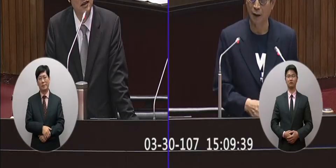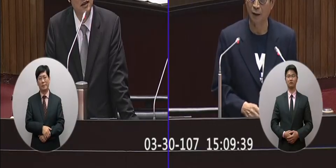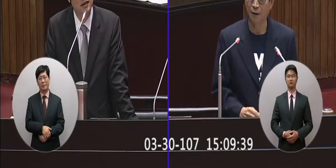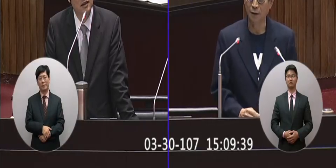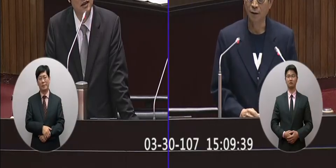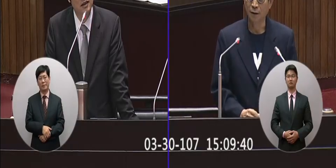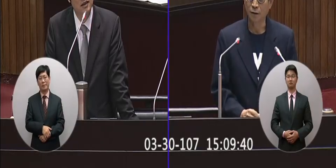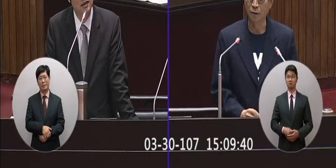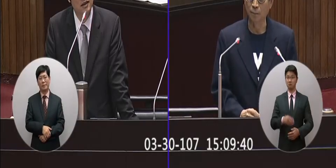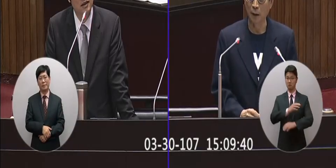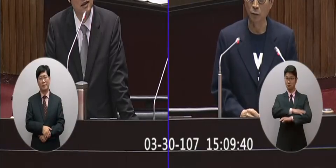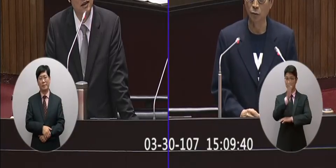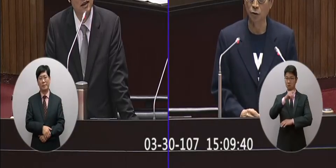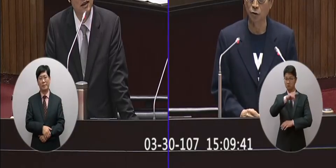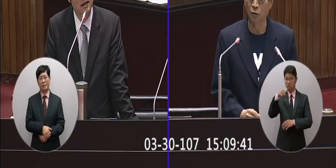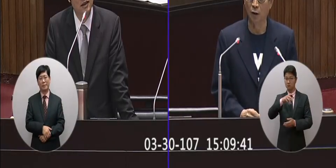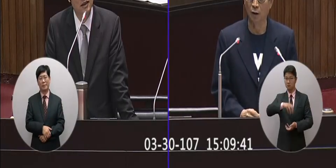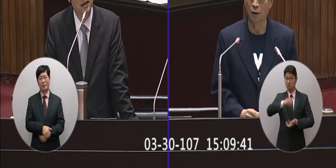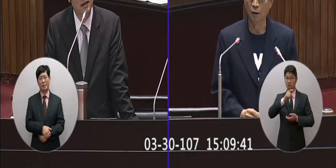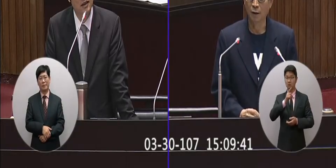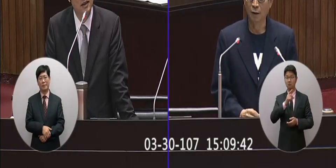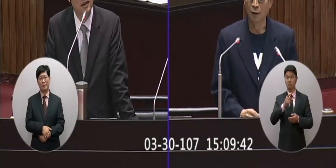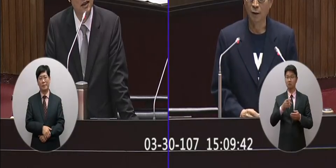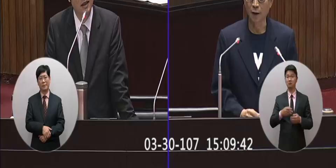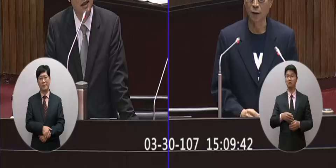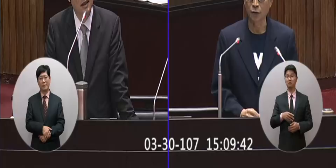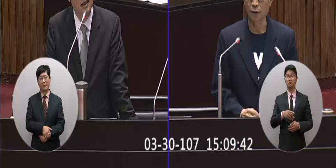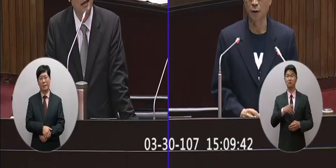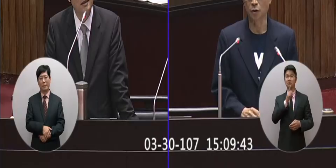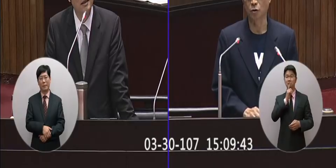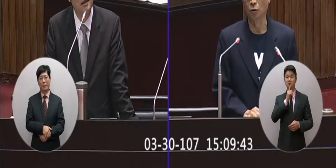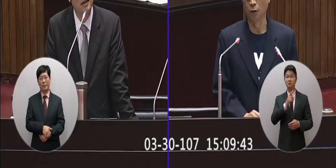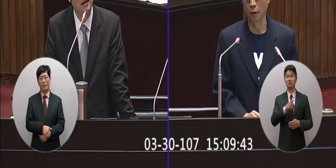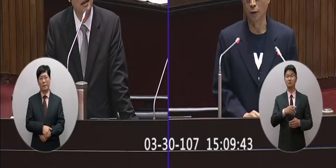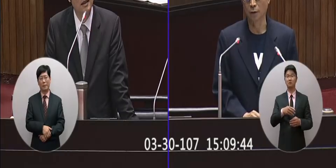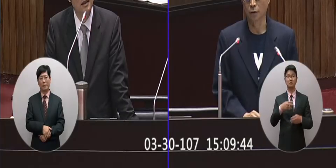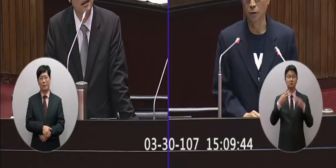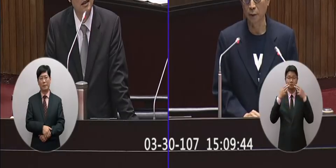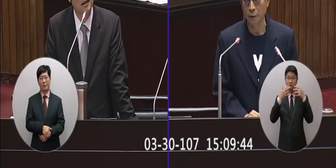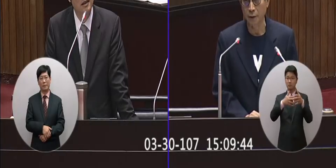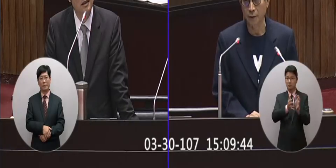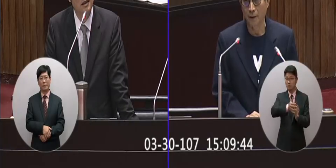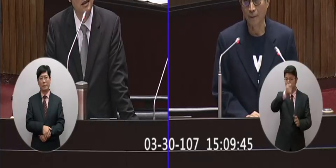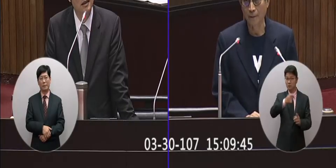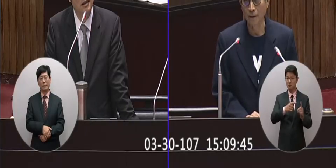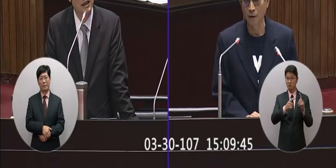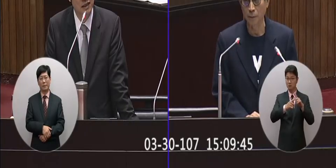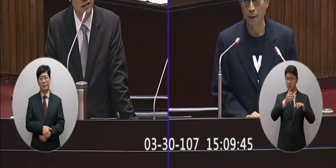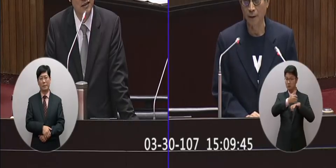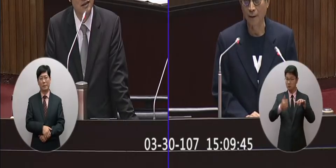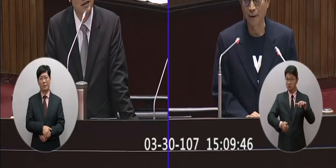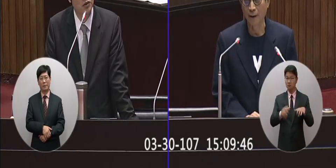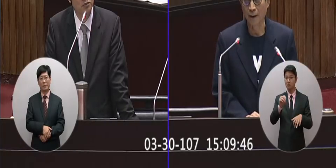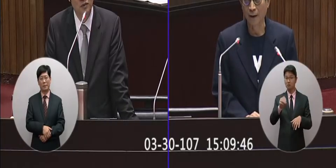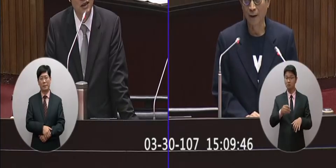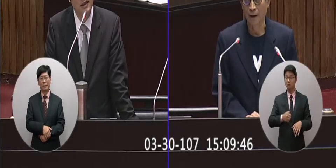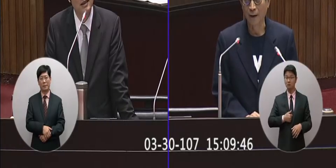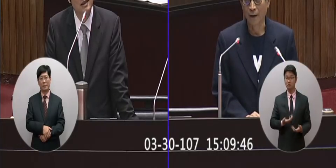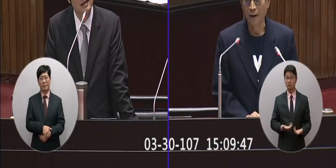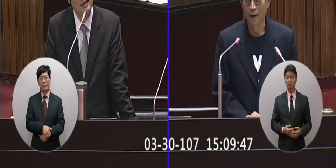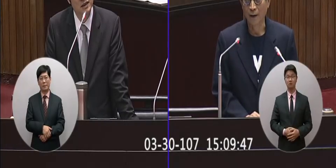体坑很大嘞，说潘文忠哈、要确定要走人，有没有这回事啊？